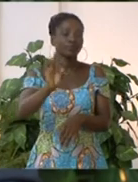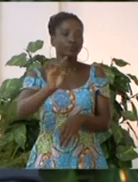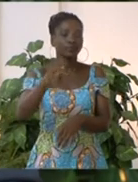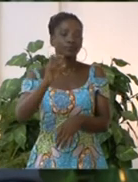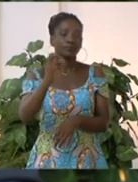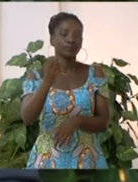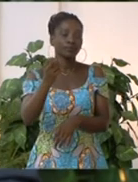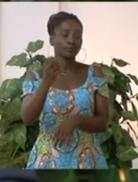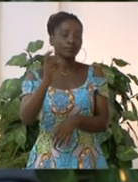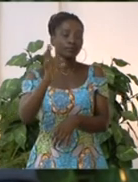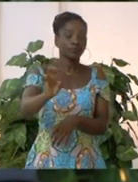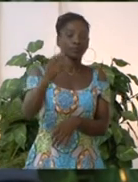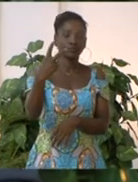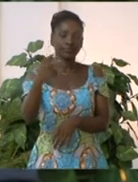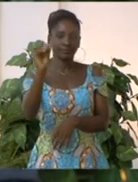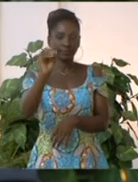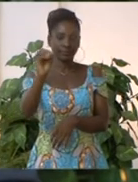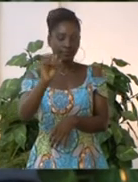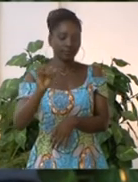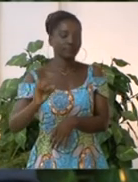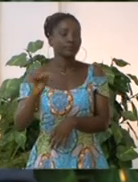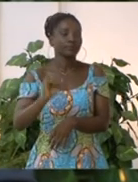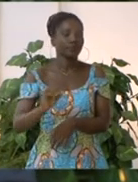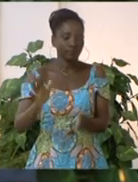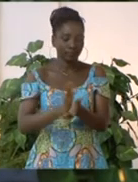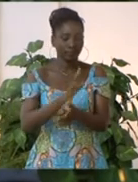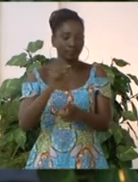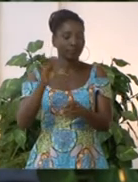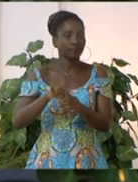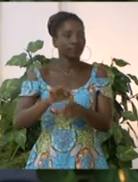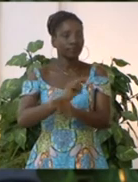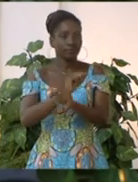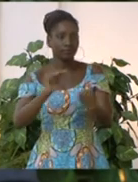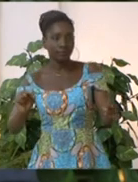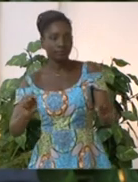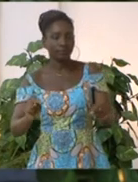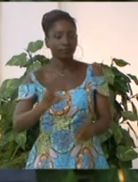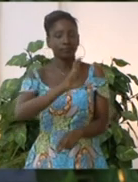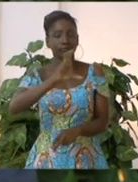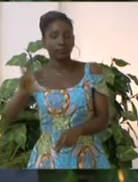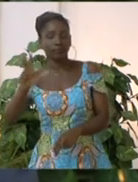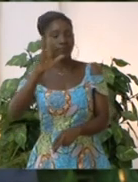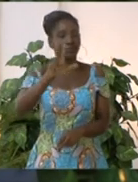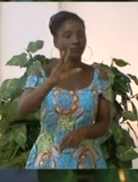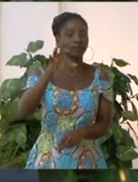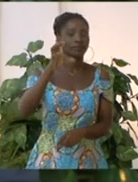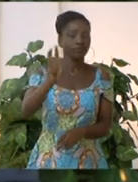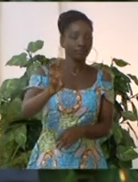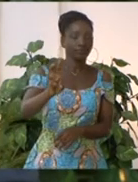il était nul 336 soit 7,41 %